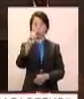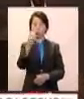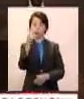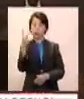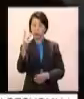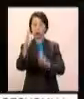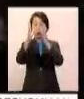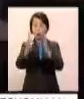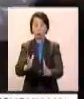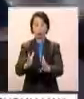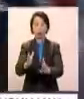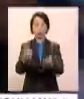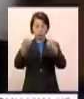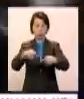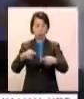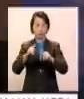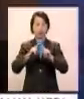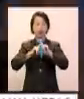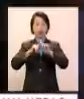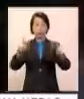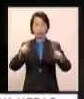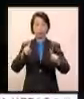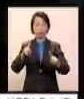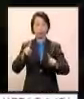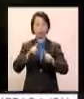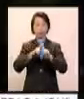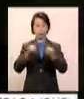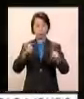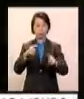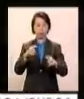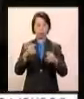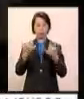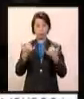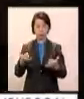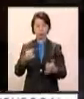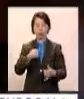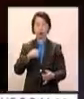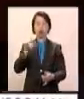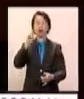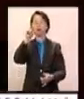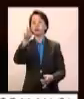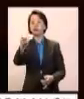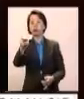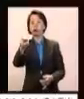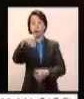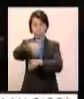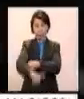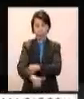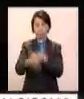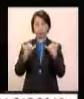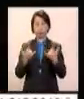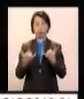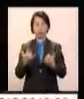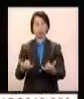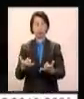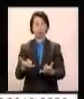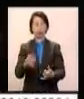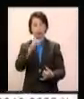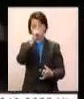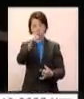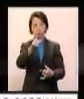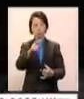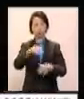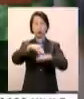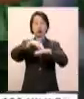orang. Tetapi apa yang saya lihat pada malam ini, memang